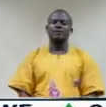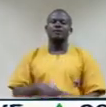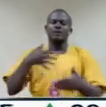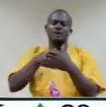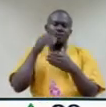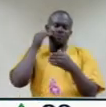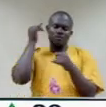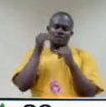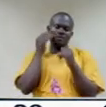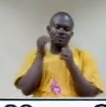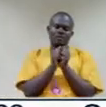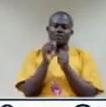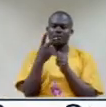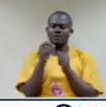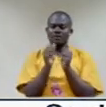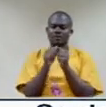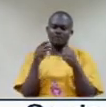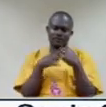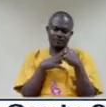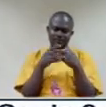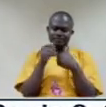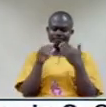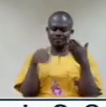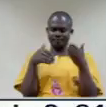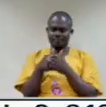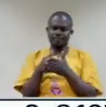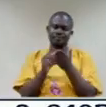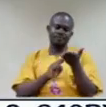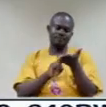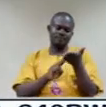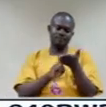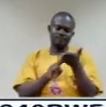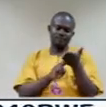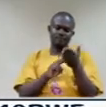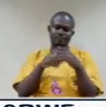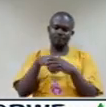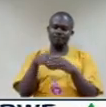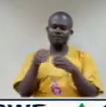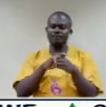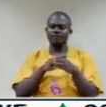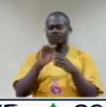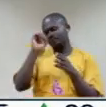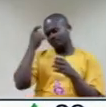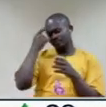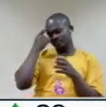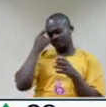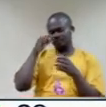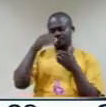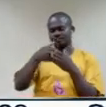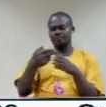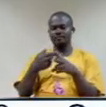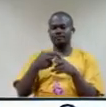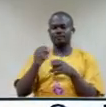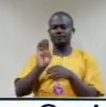z'Ukuboza 2019 amafaranga yose yakoreshejwe habariwemo n'ishoramari rya leta yageze kuri